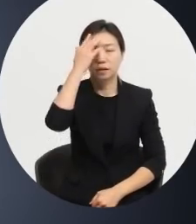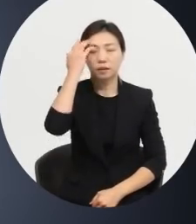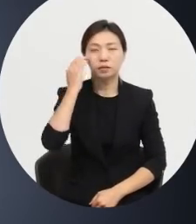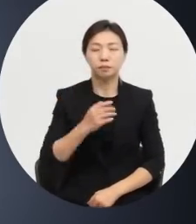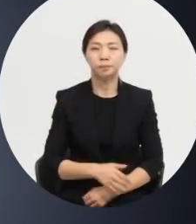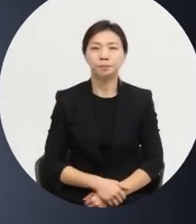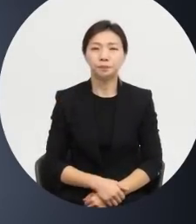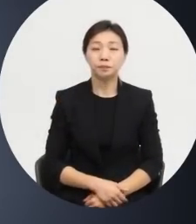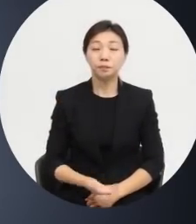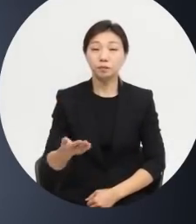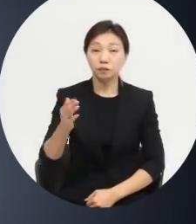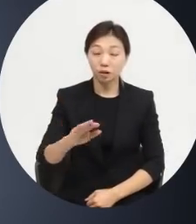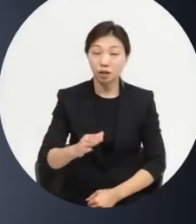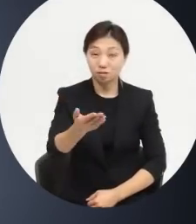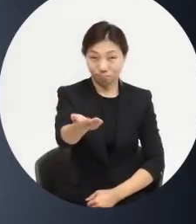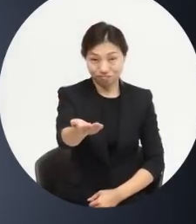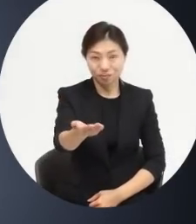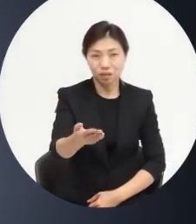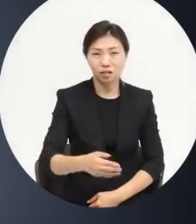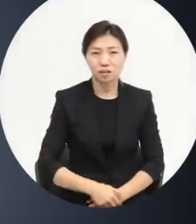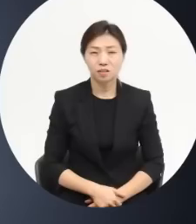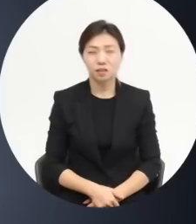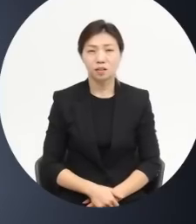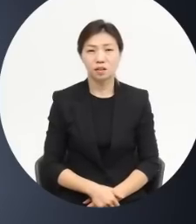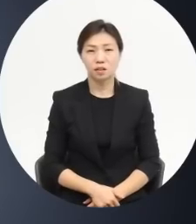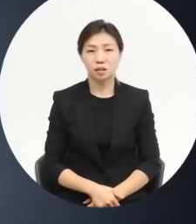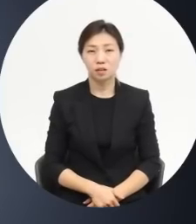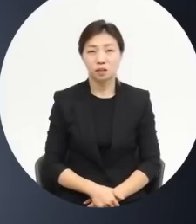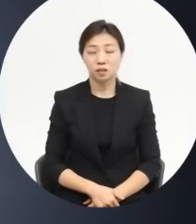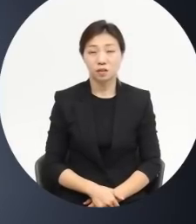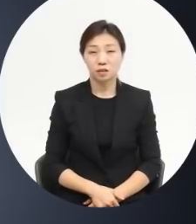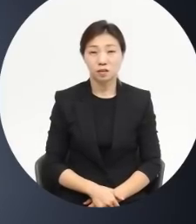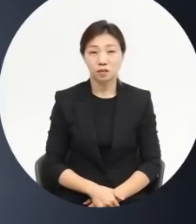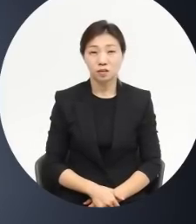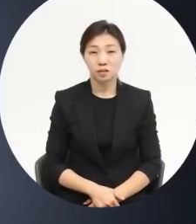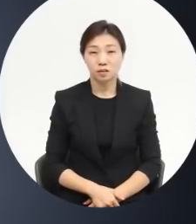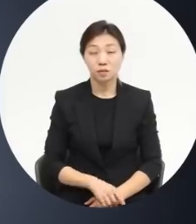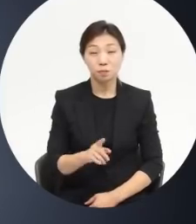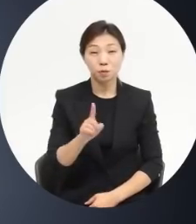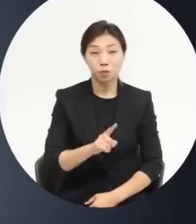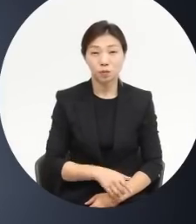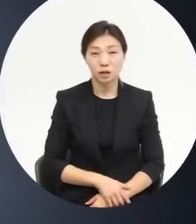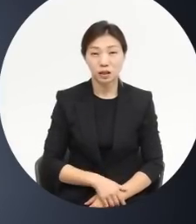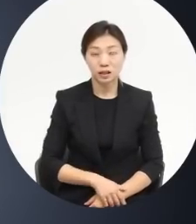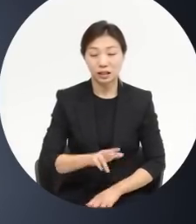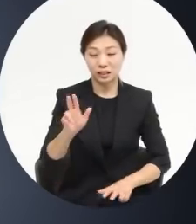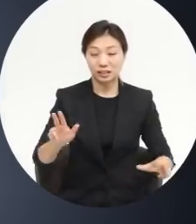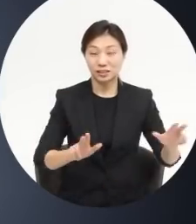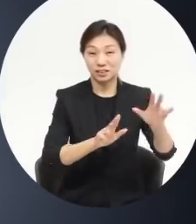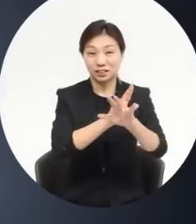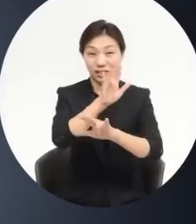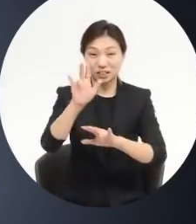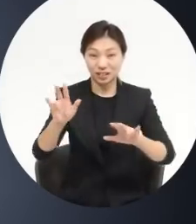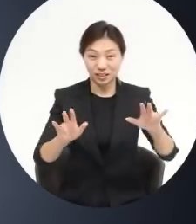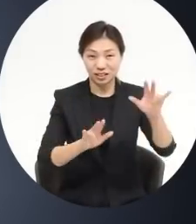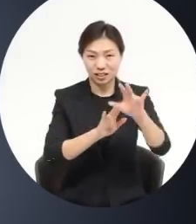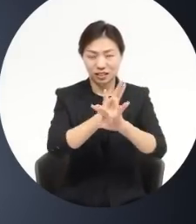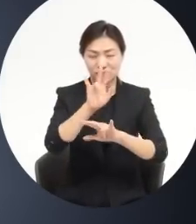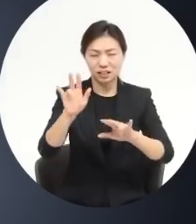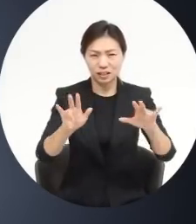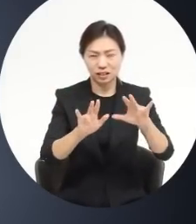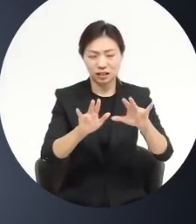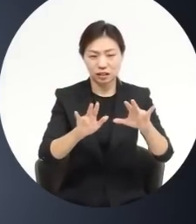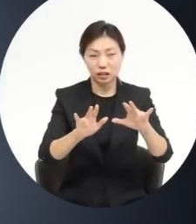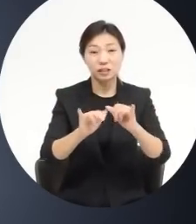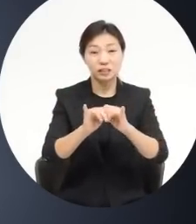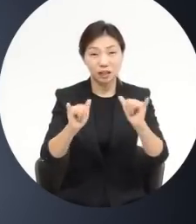근데 우리 청년은 하멜 표류라는 거 알죠? 네덜란드 사람이 우리나라